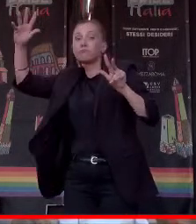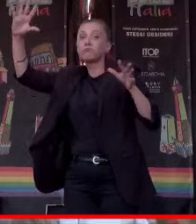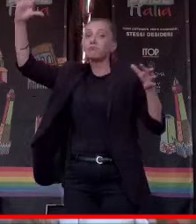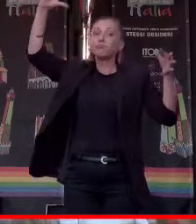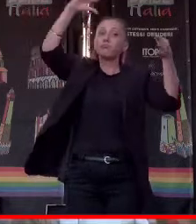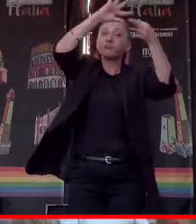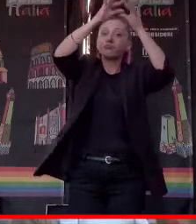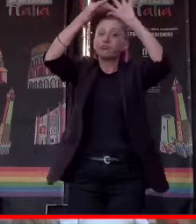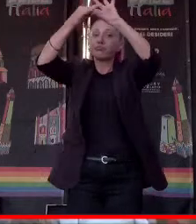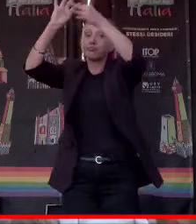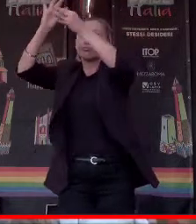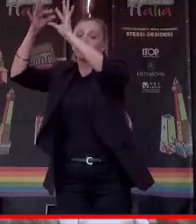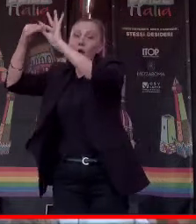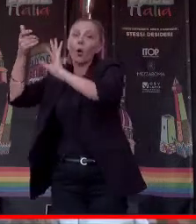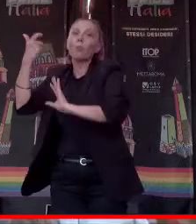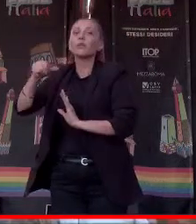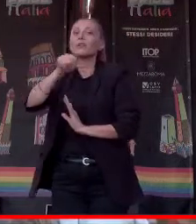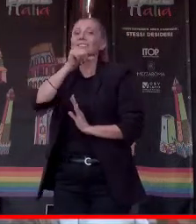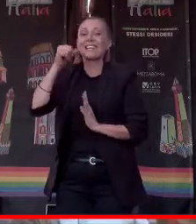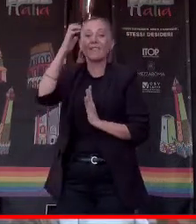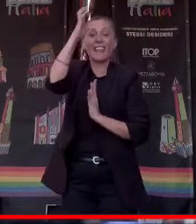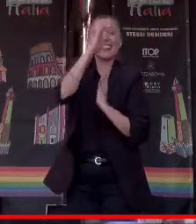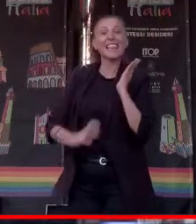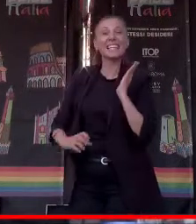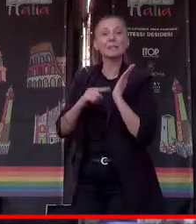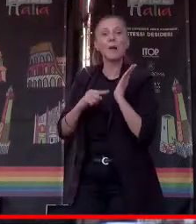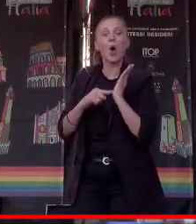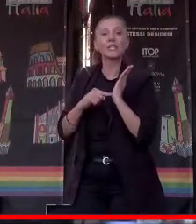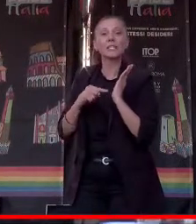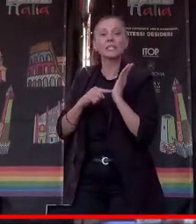un dispositivo generale per la città